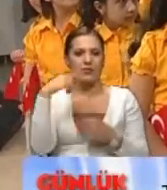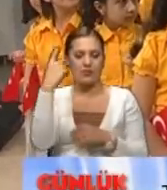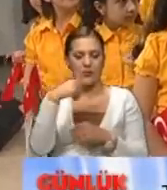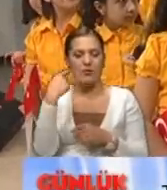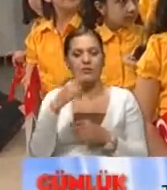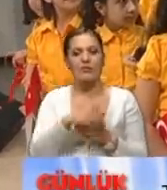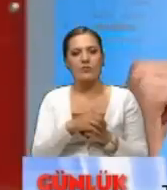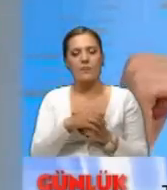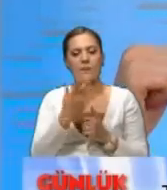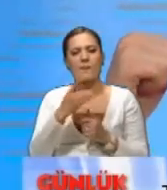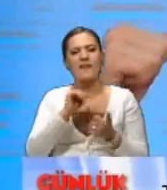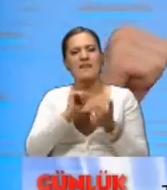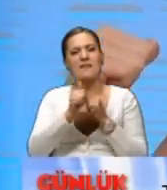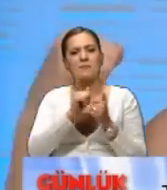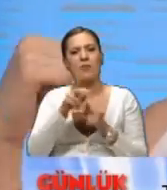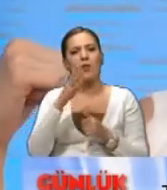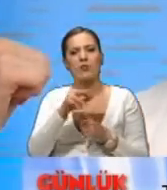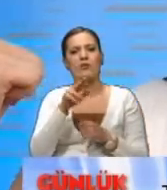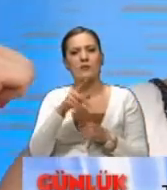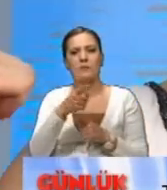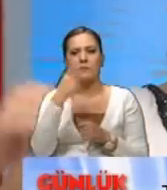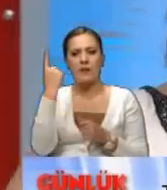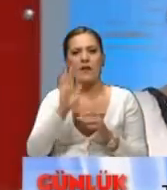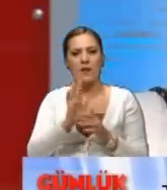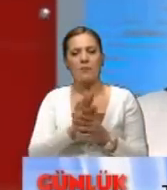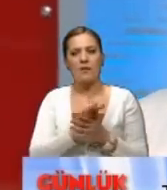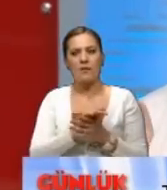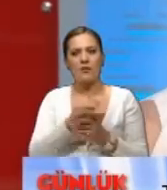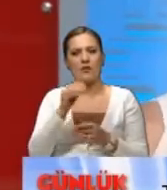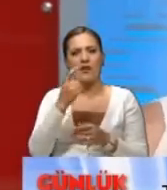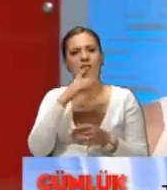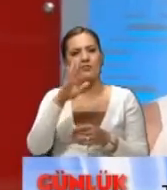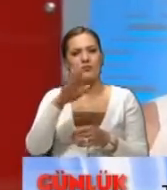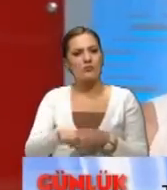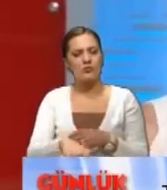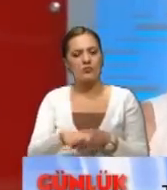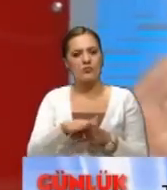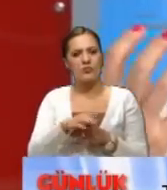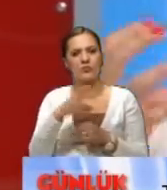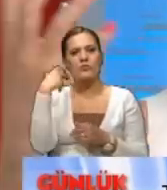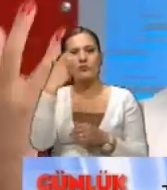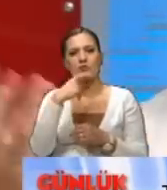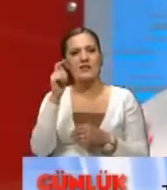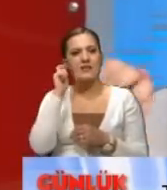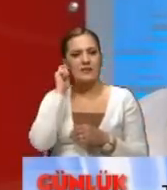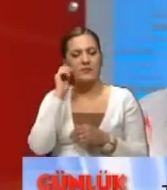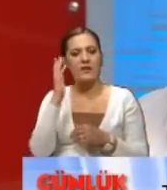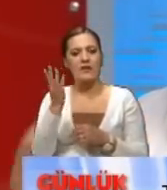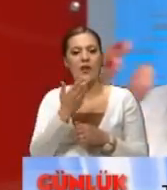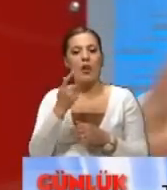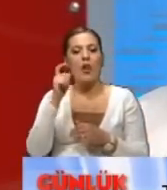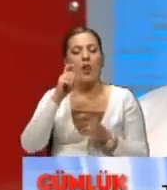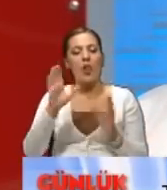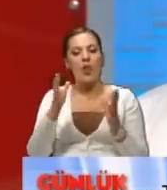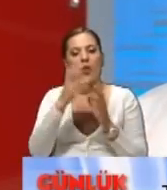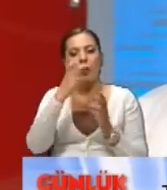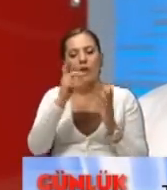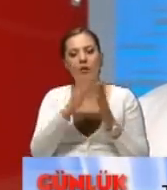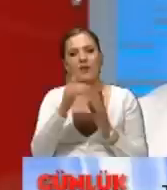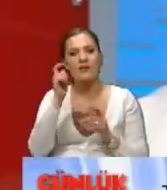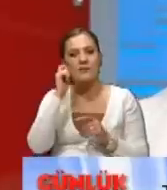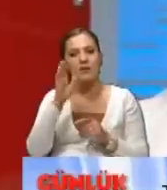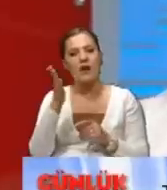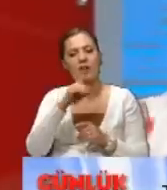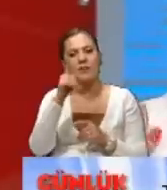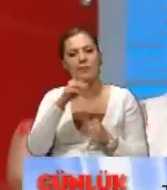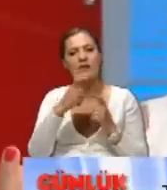olarak. Tıpkı sporda olduğu gibi aslında. Tabii belki ki de, ama küçük yaşta müzik disiplini, daha doğrusu koro disiplini, o da ayrı bir şey, öyle değil mi?